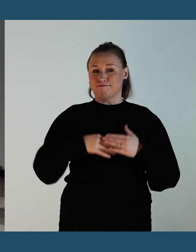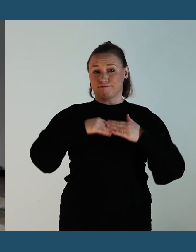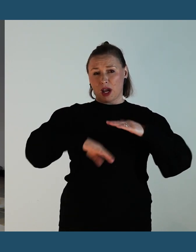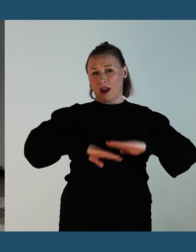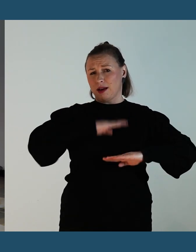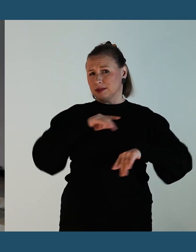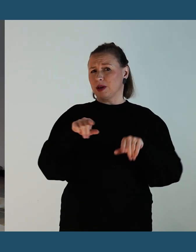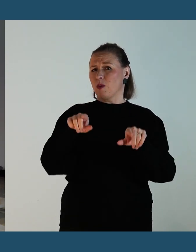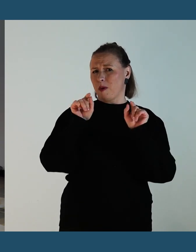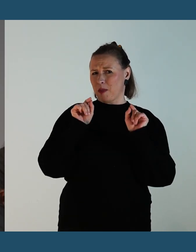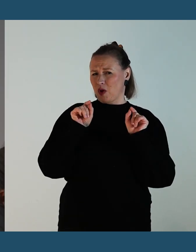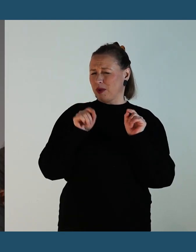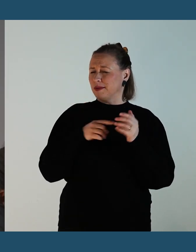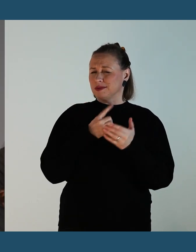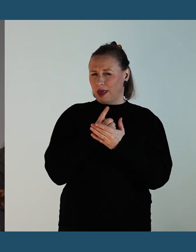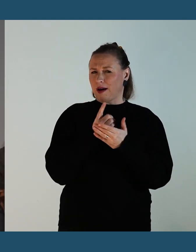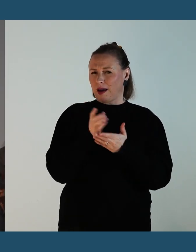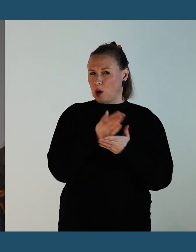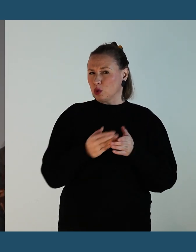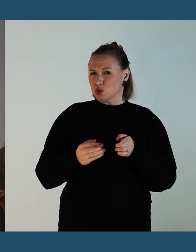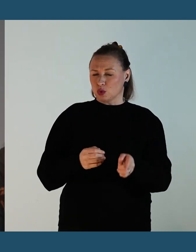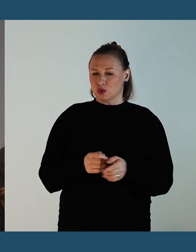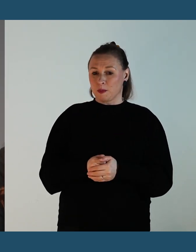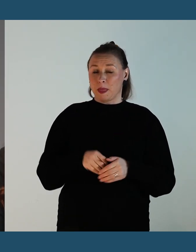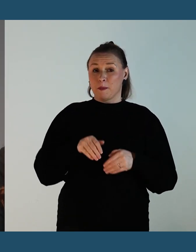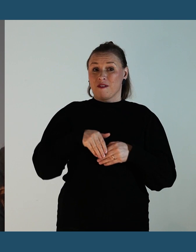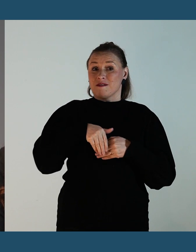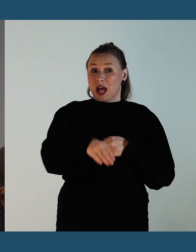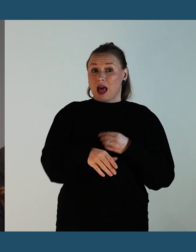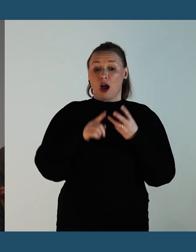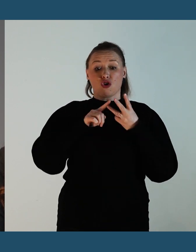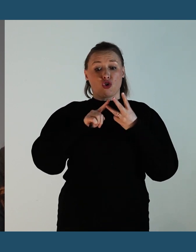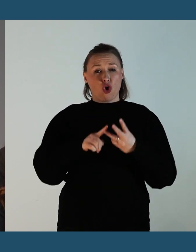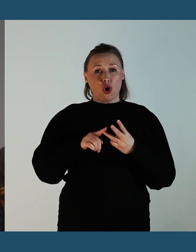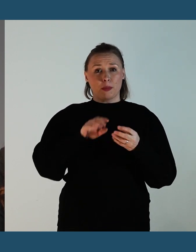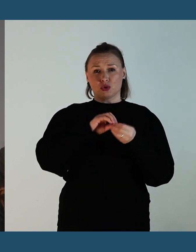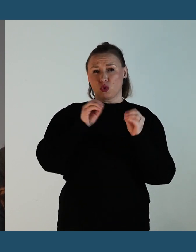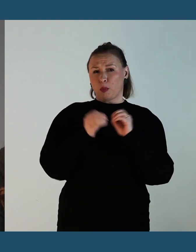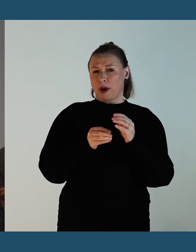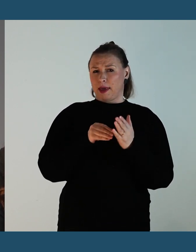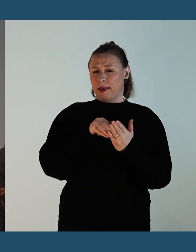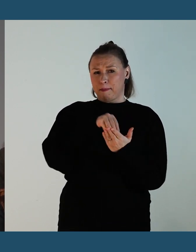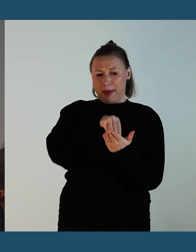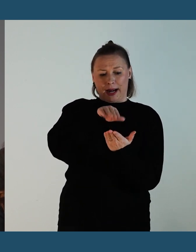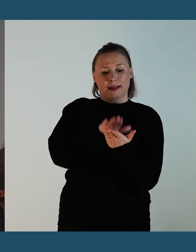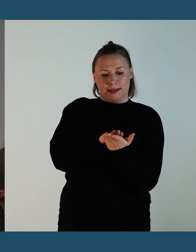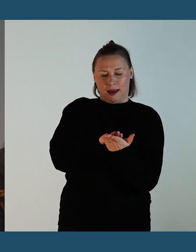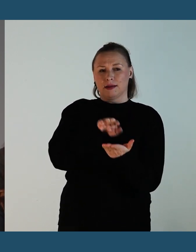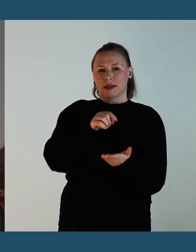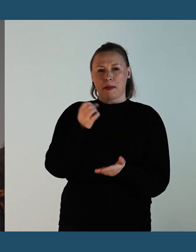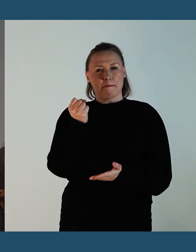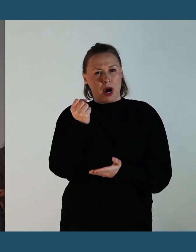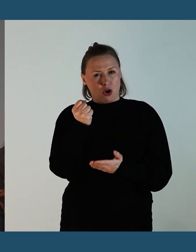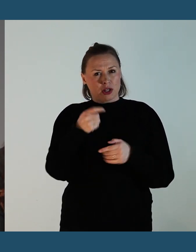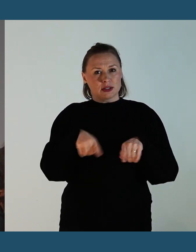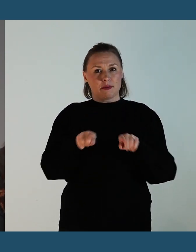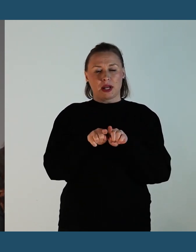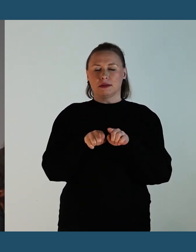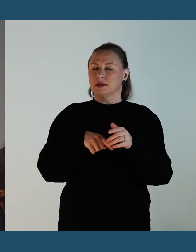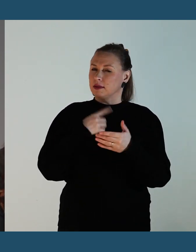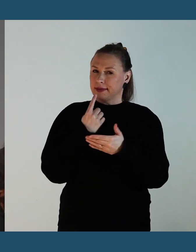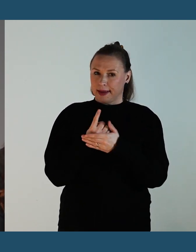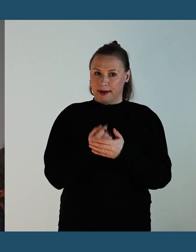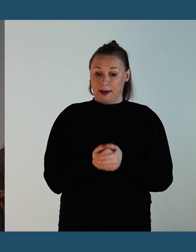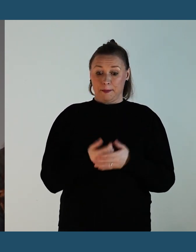ehdottoman tärkeää, mutta myös tämän kolmannen sukupuolimerkinnän mahdollistaminen. Ja tässä, nyt tässä translaissa, joka hyväksyttiin,